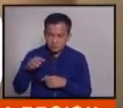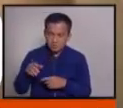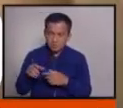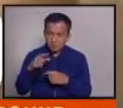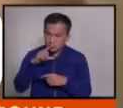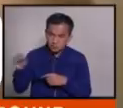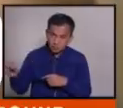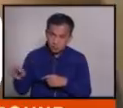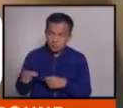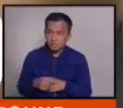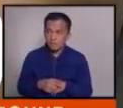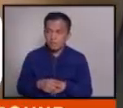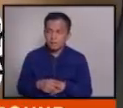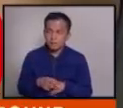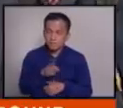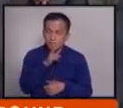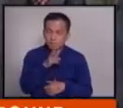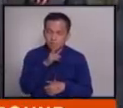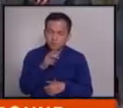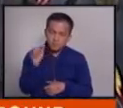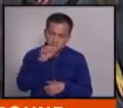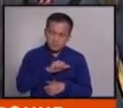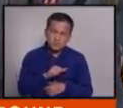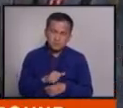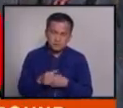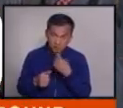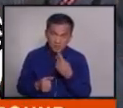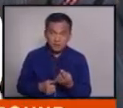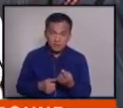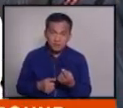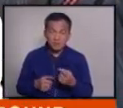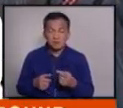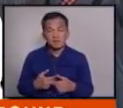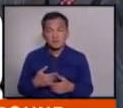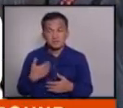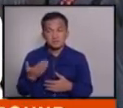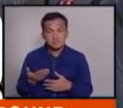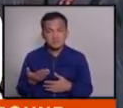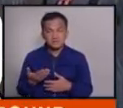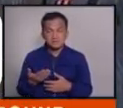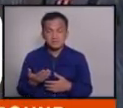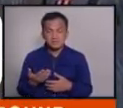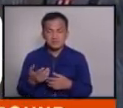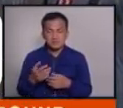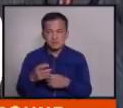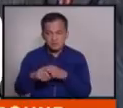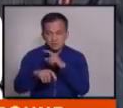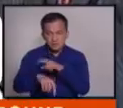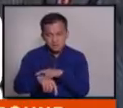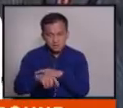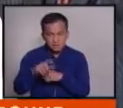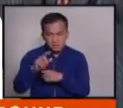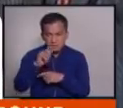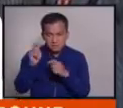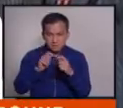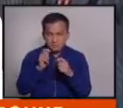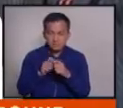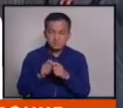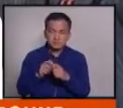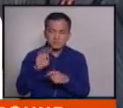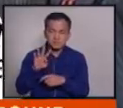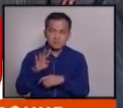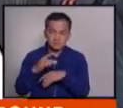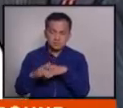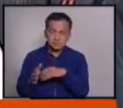siya. Itong yung sospek kasi lasing daw siya. And then, nagkataon naman, nang alas 4 na